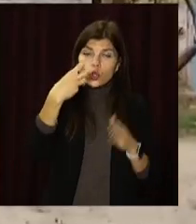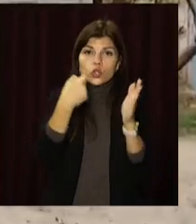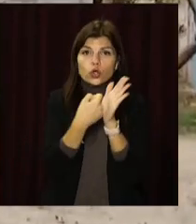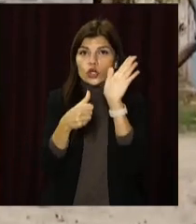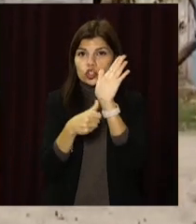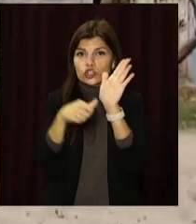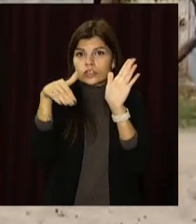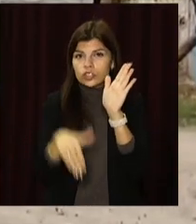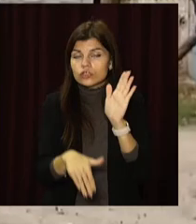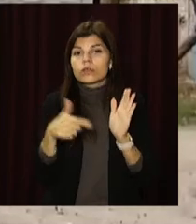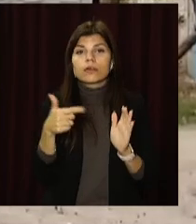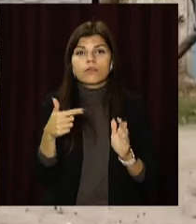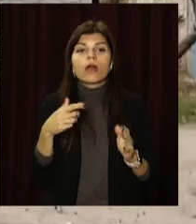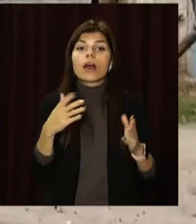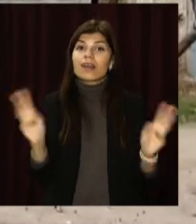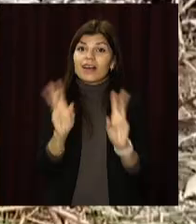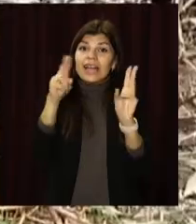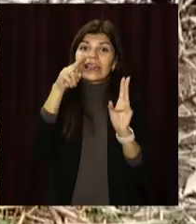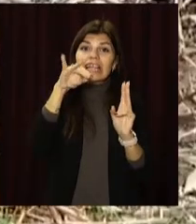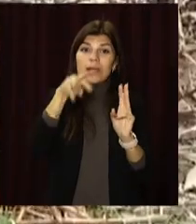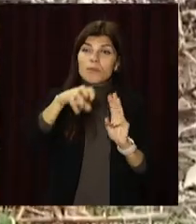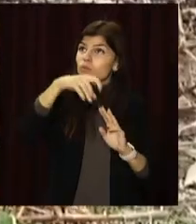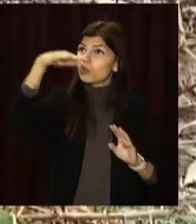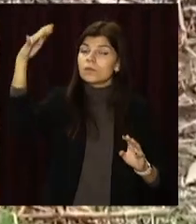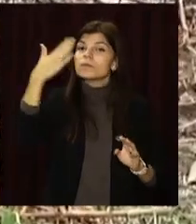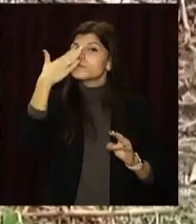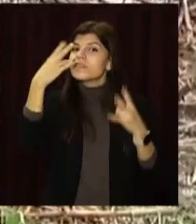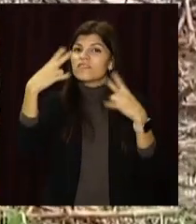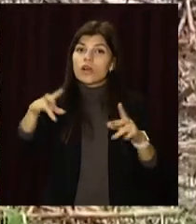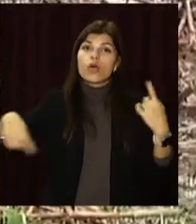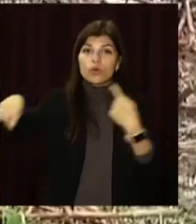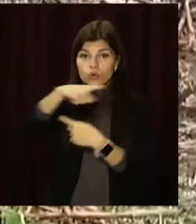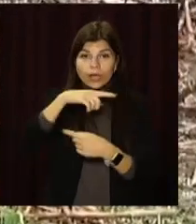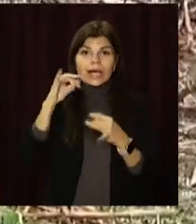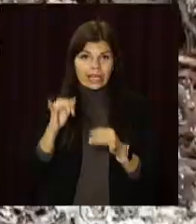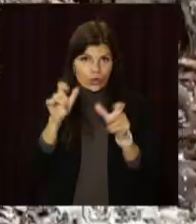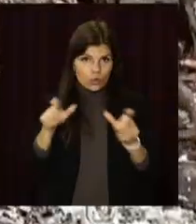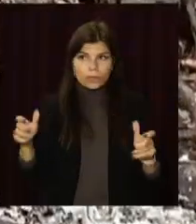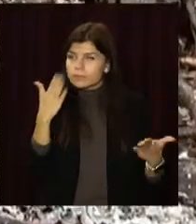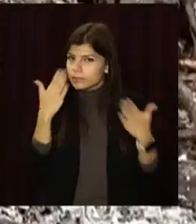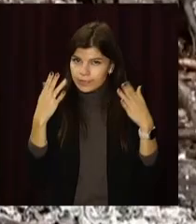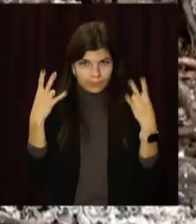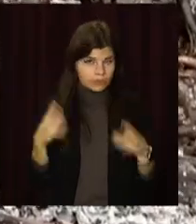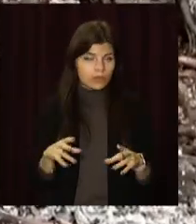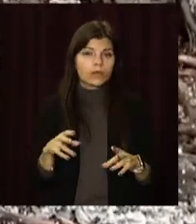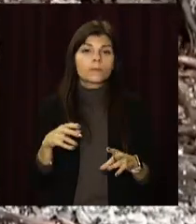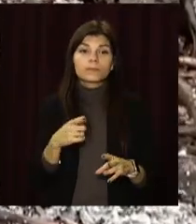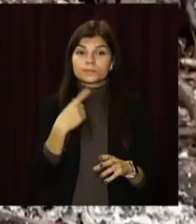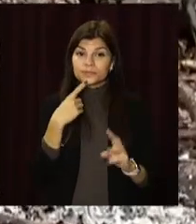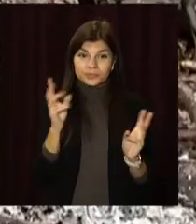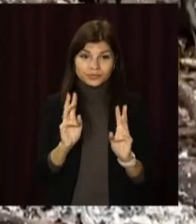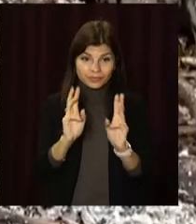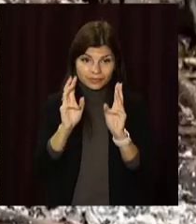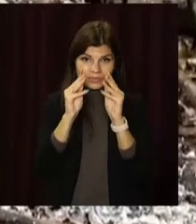тисяч гривень. Однак дим від згорілого листя шкодить і людям, і довкіллю. Відтак багаття випалює верхній шар ґрунту